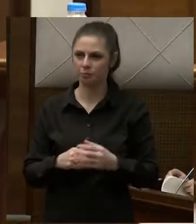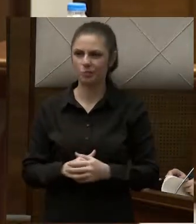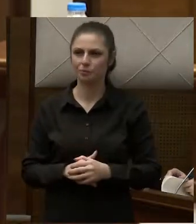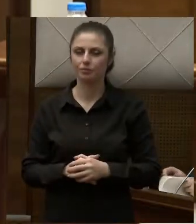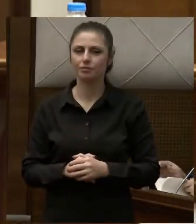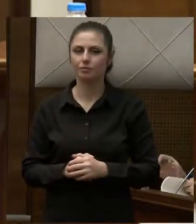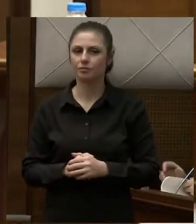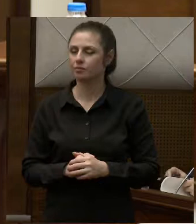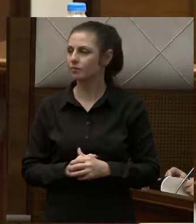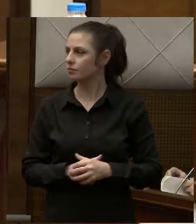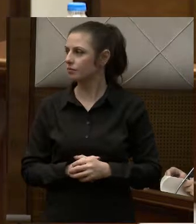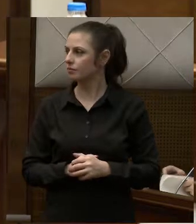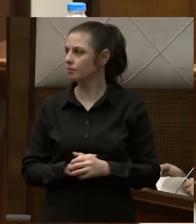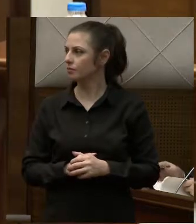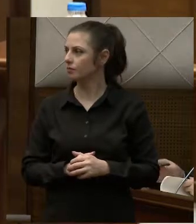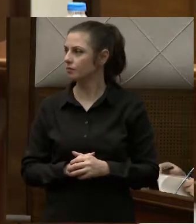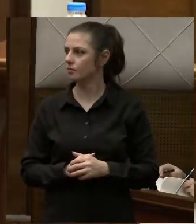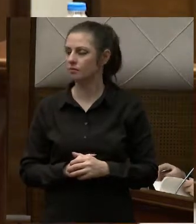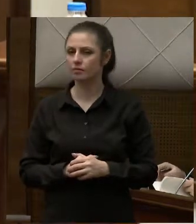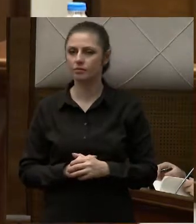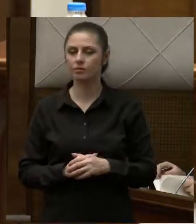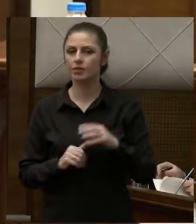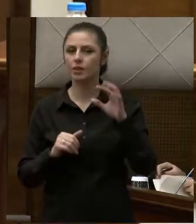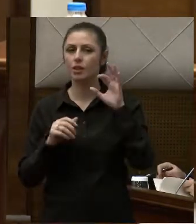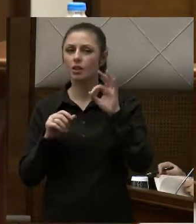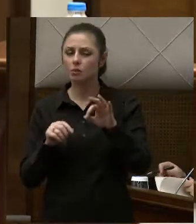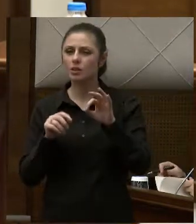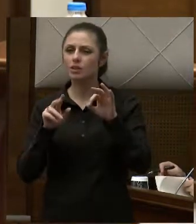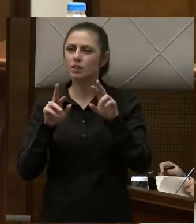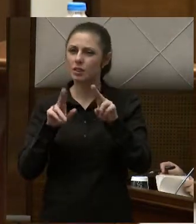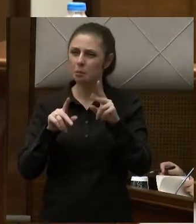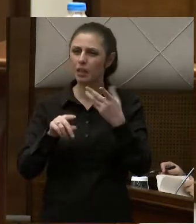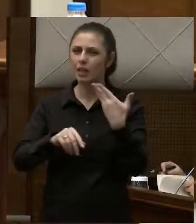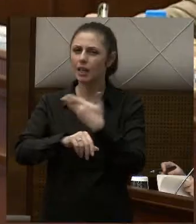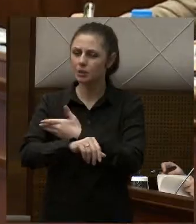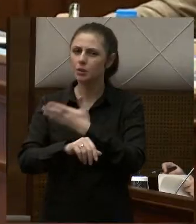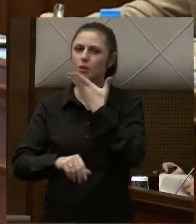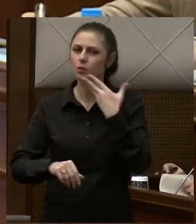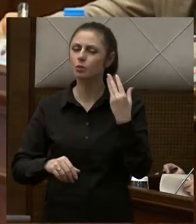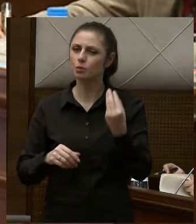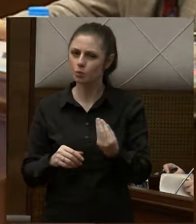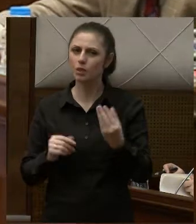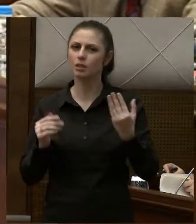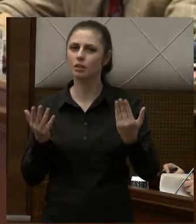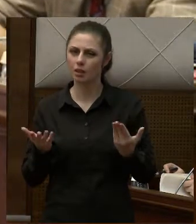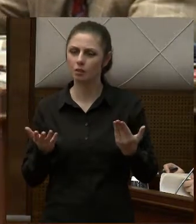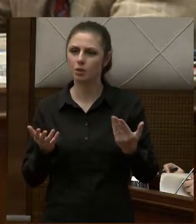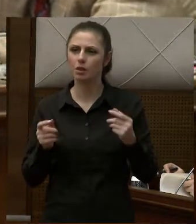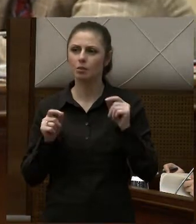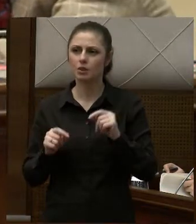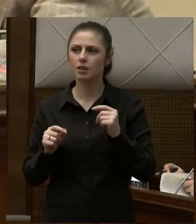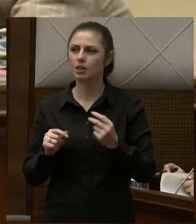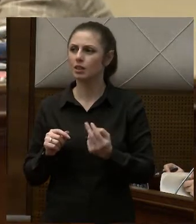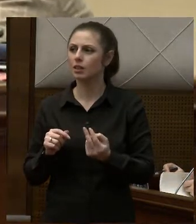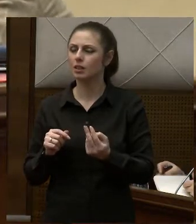kardeşimi cevapsız bırakmayayım. Vallahi bu tür hizmetler iyidir, güzeldir. Nacizane şurada 7 kişinin